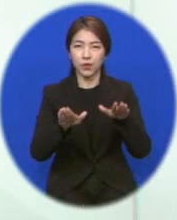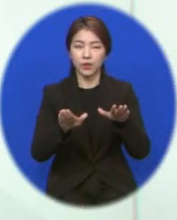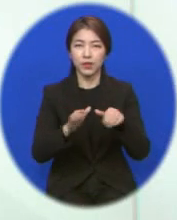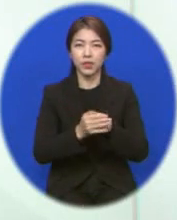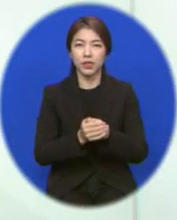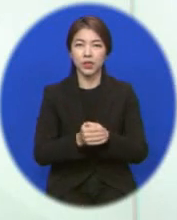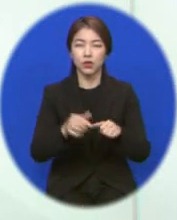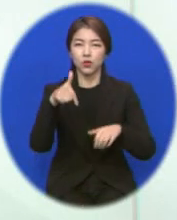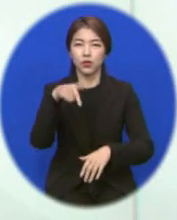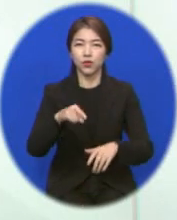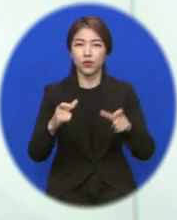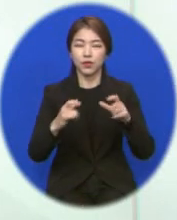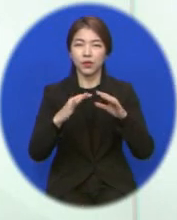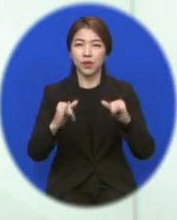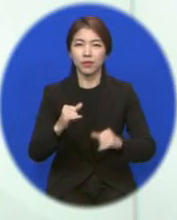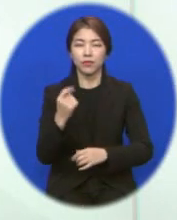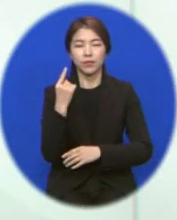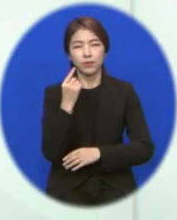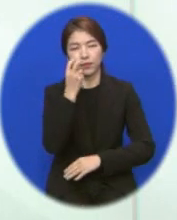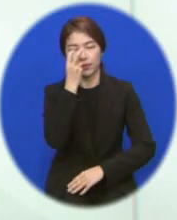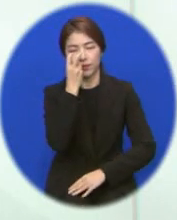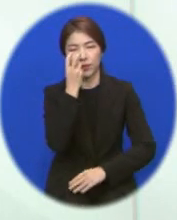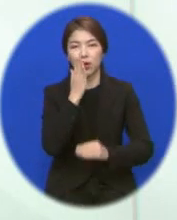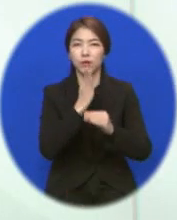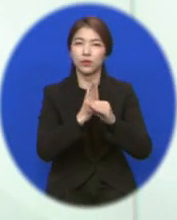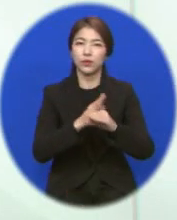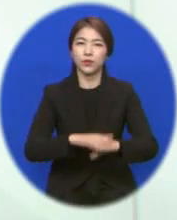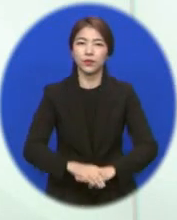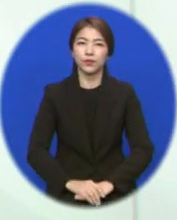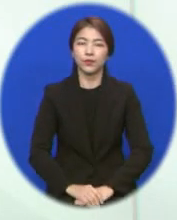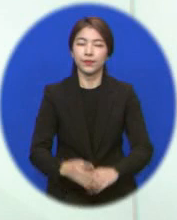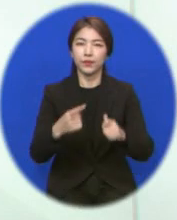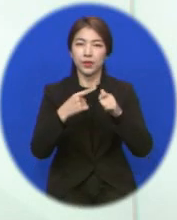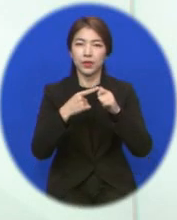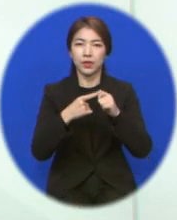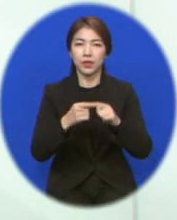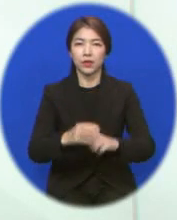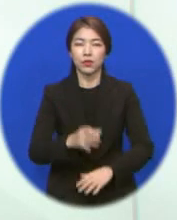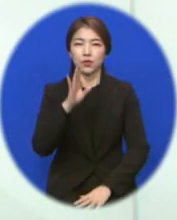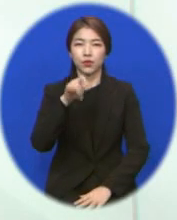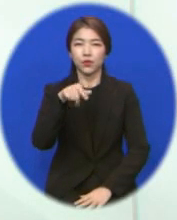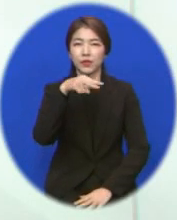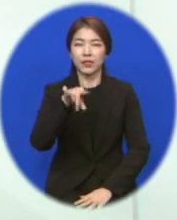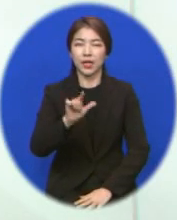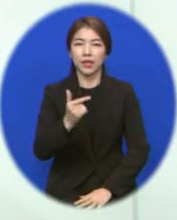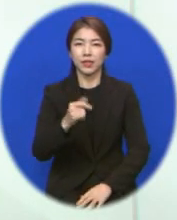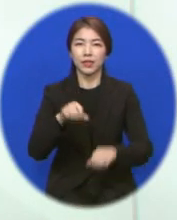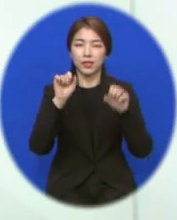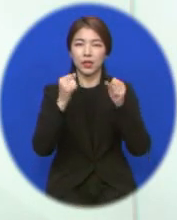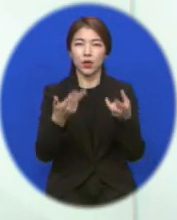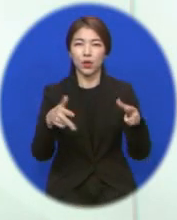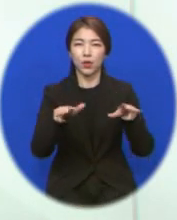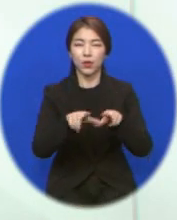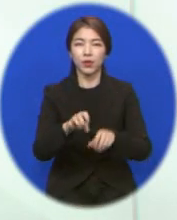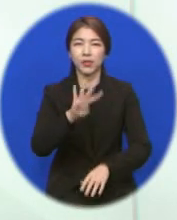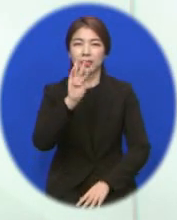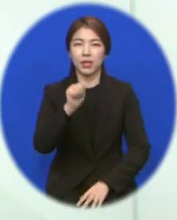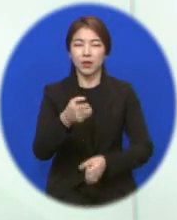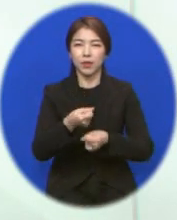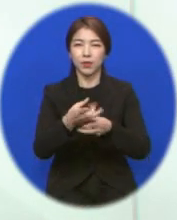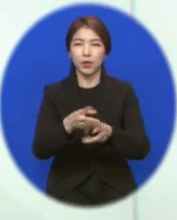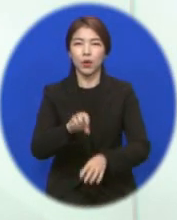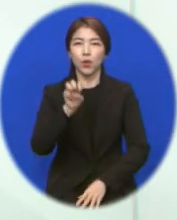과도한복지예산때문에아무것도할수없는현실을그저지켜볼수밖에없다.첫째,저는 4만평규모의우산